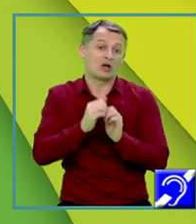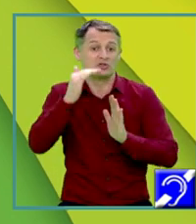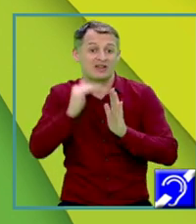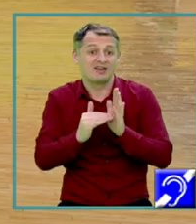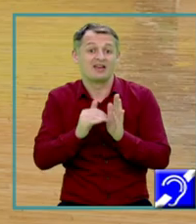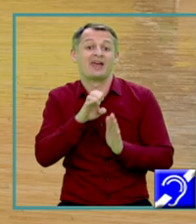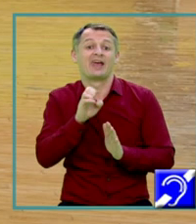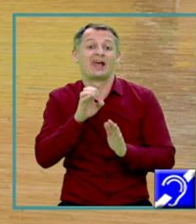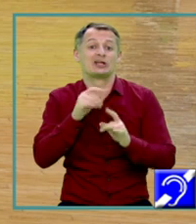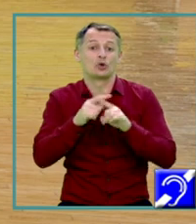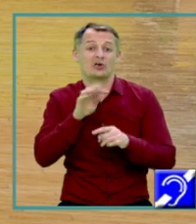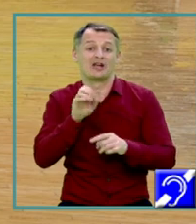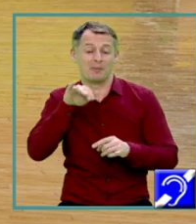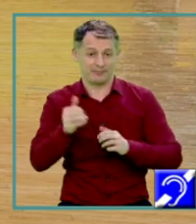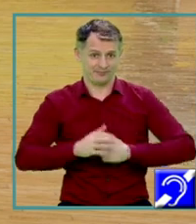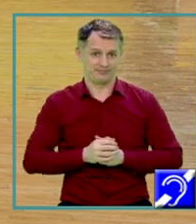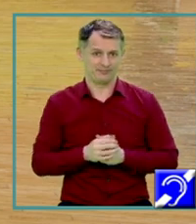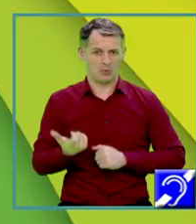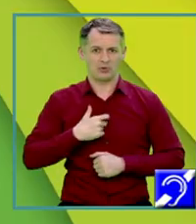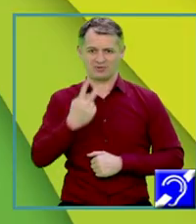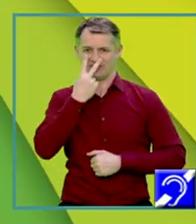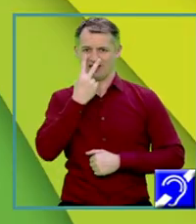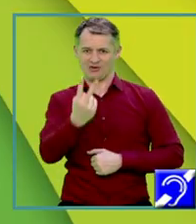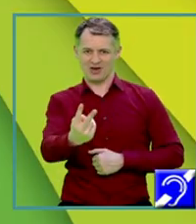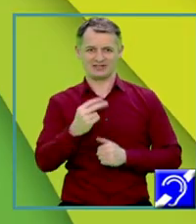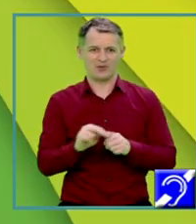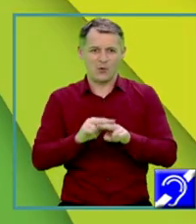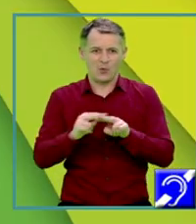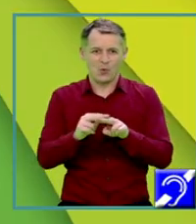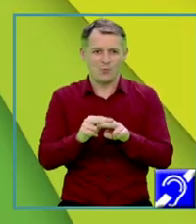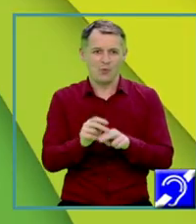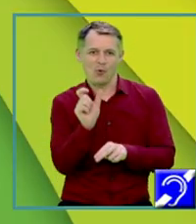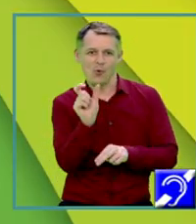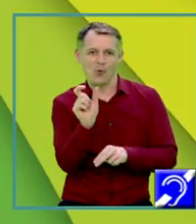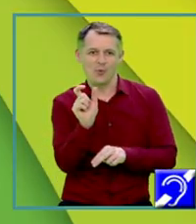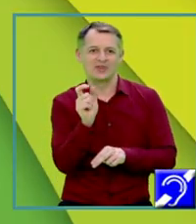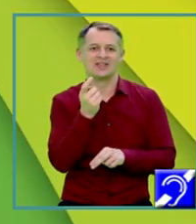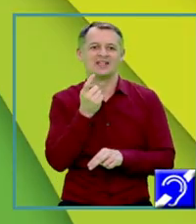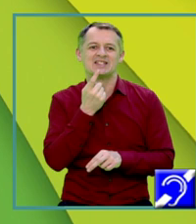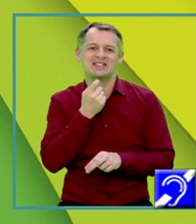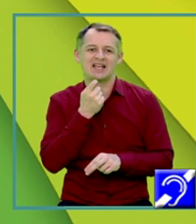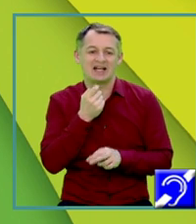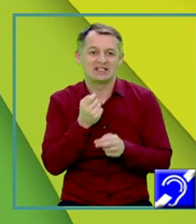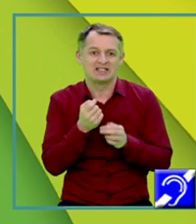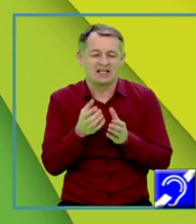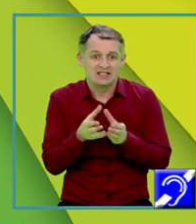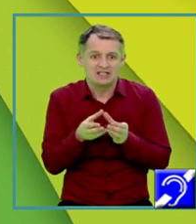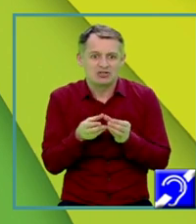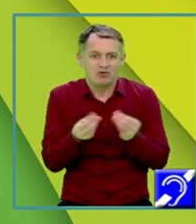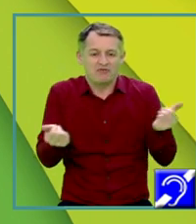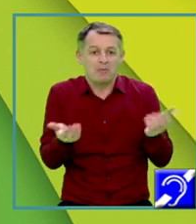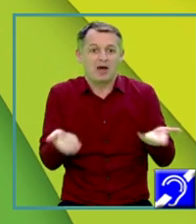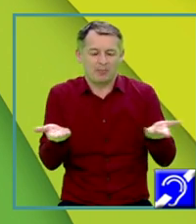exotermă. Putem să vizualizăm cum un cubuleț de zahăr se dizolvă mai rapid în apă